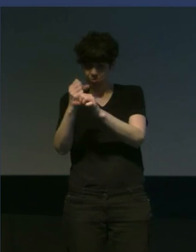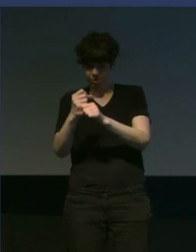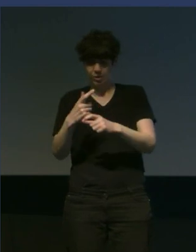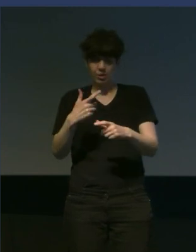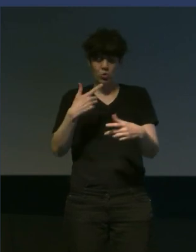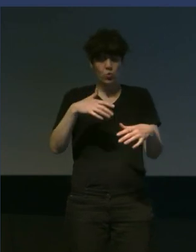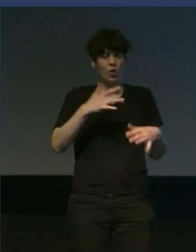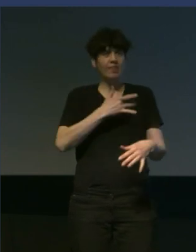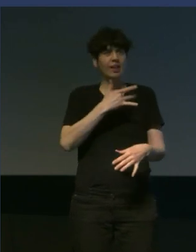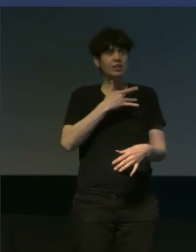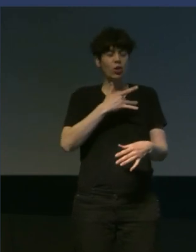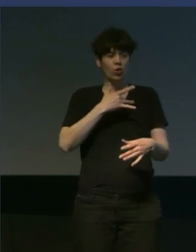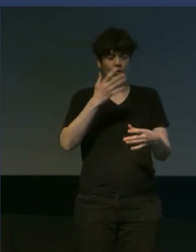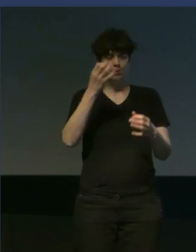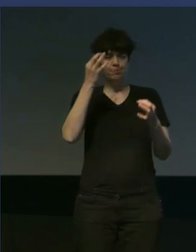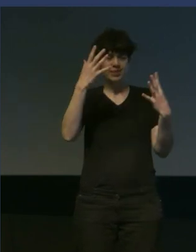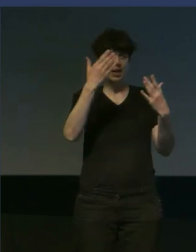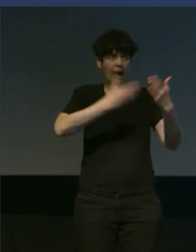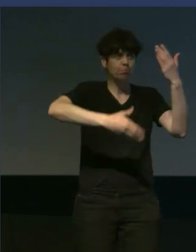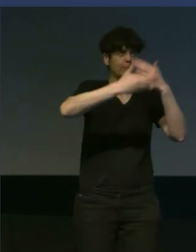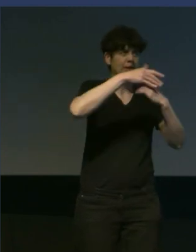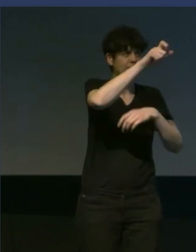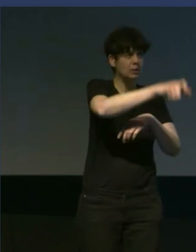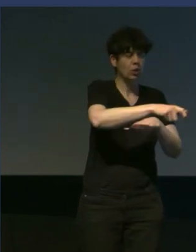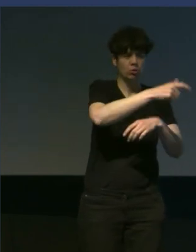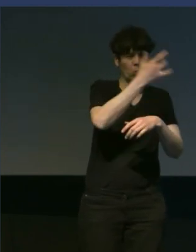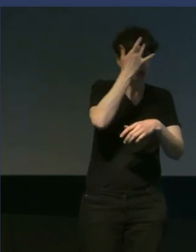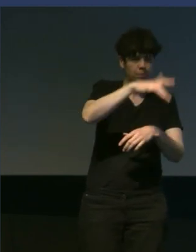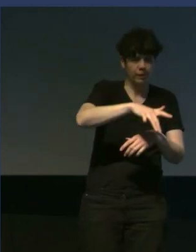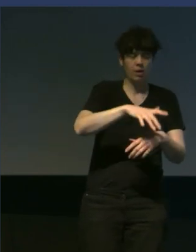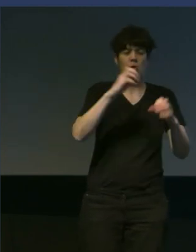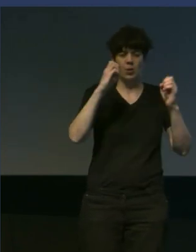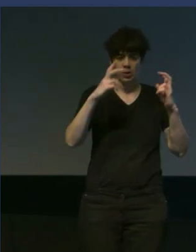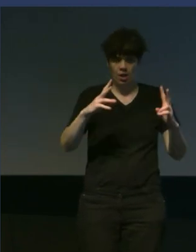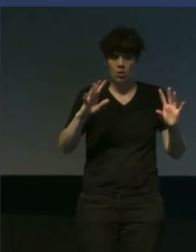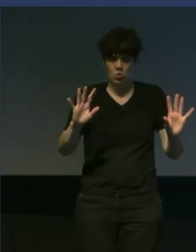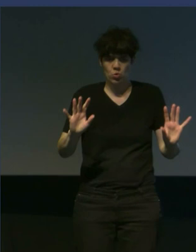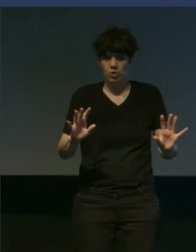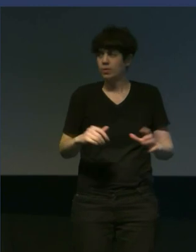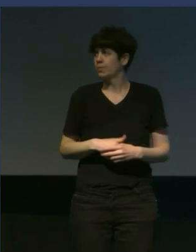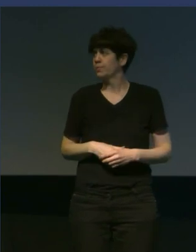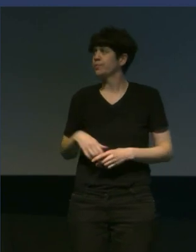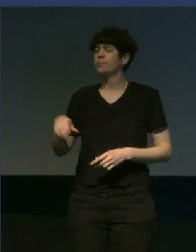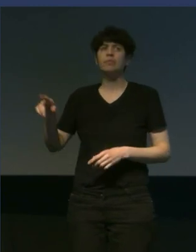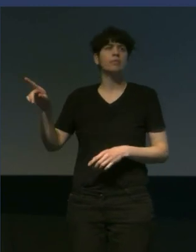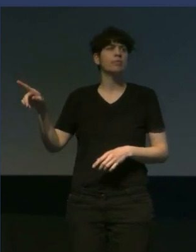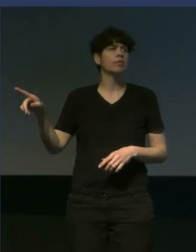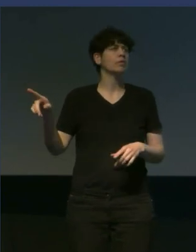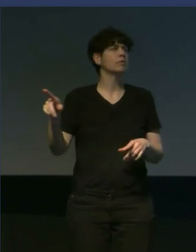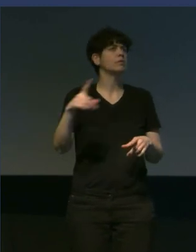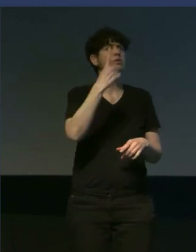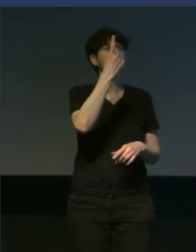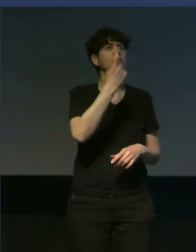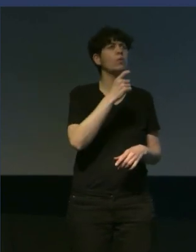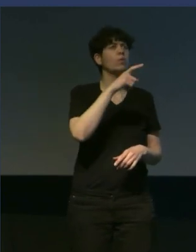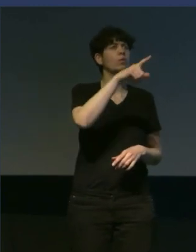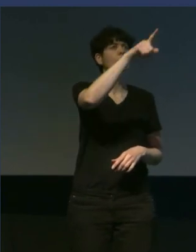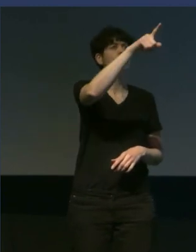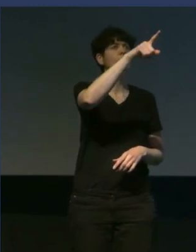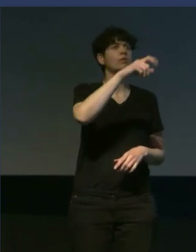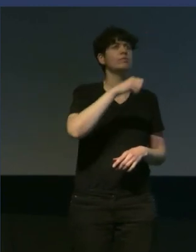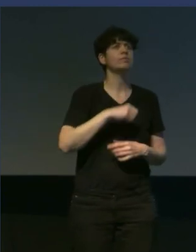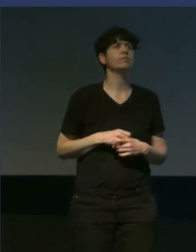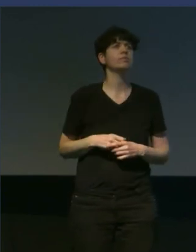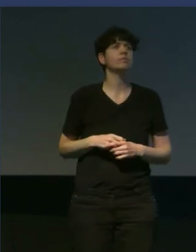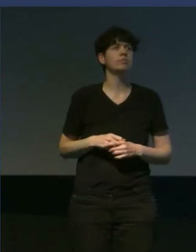si on était à la place du public, mais on tient à expliquer tout ça. Dans une question, on dit. Oui,